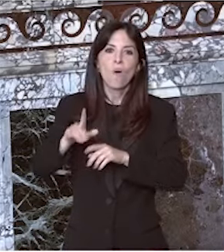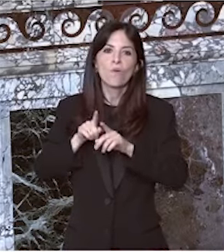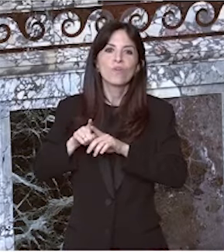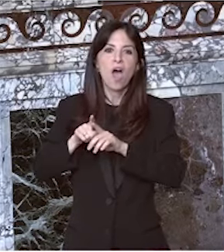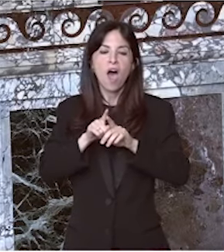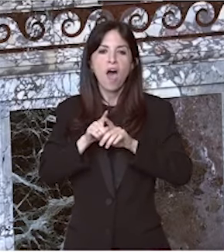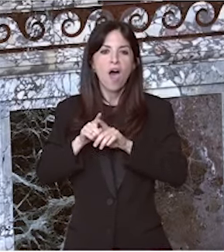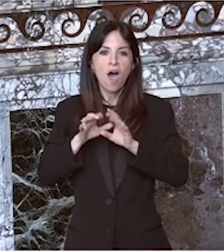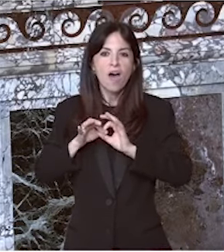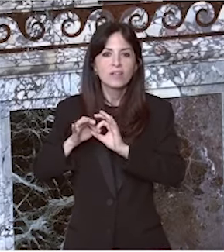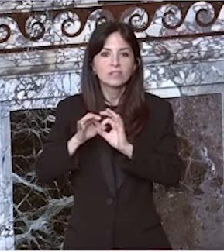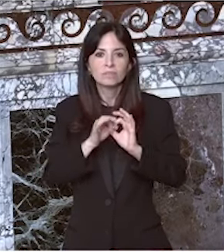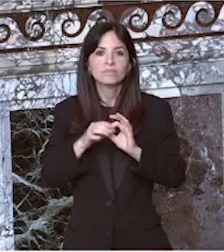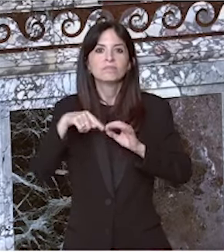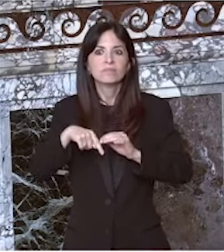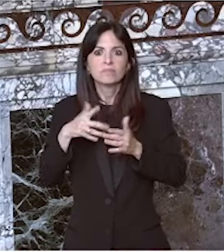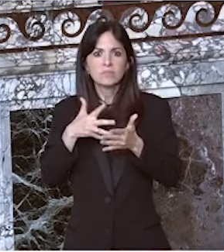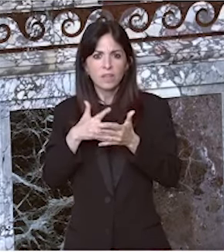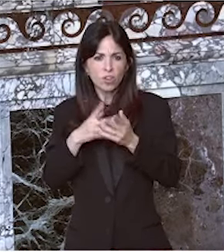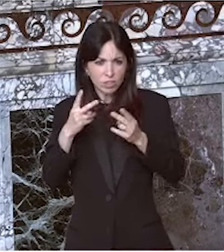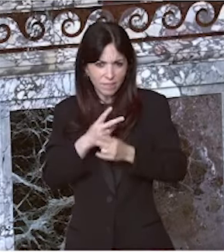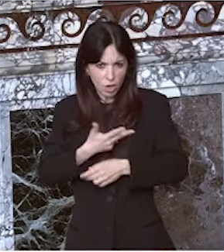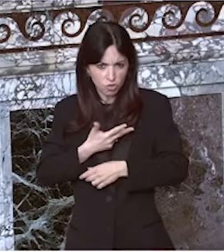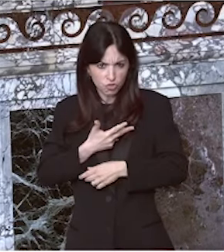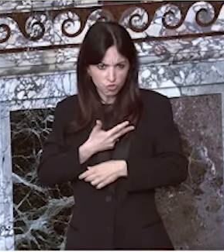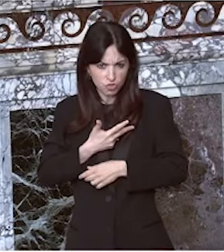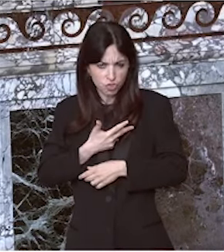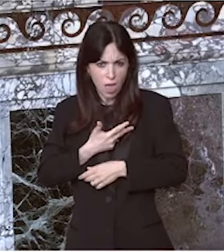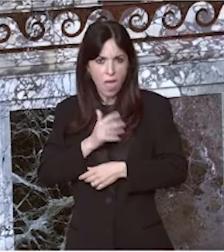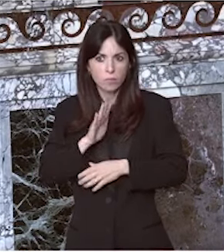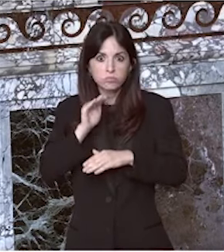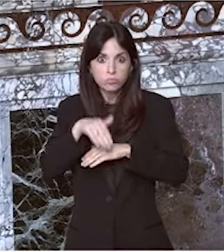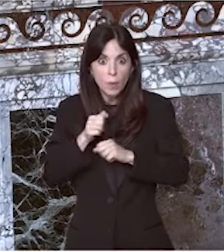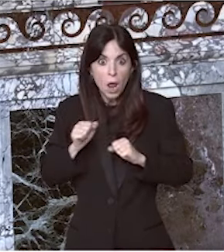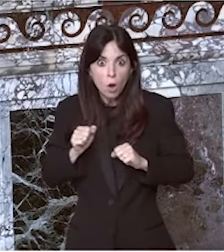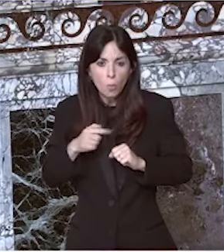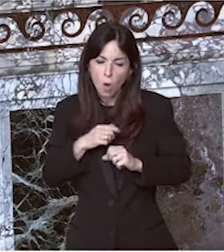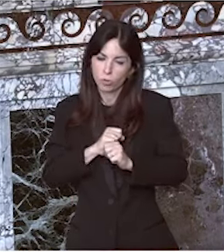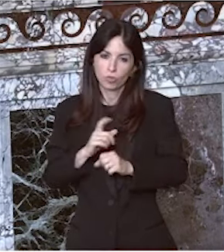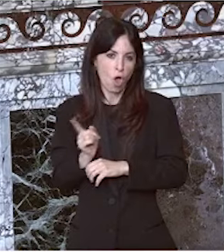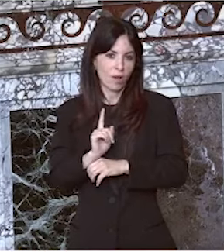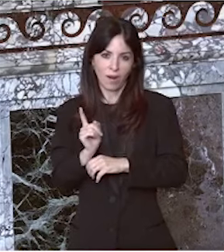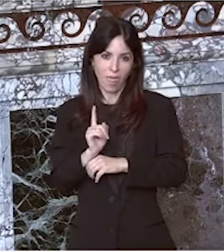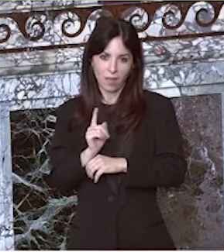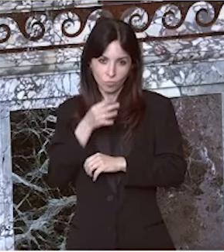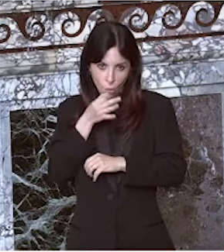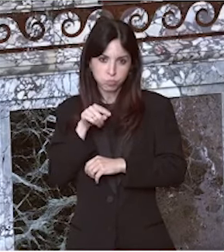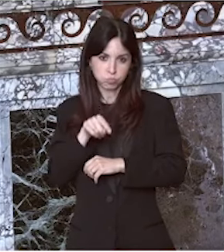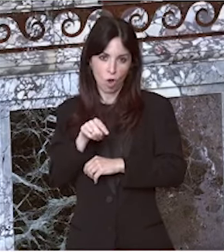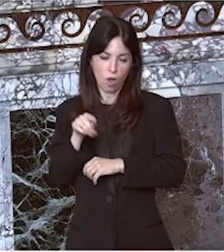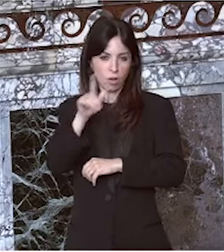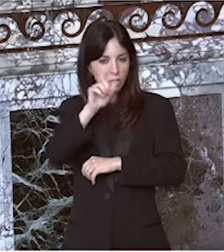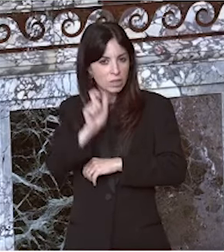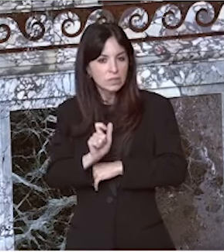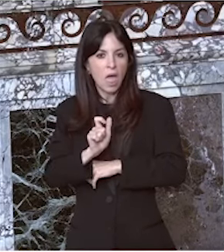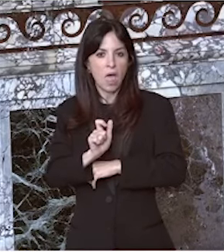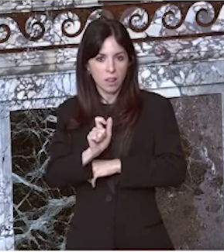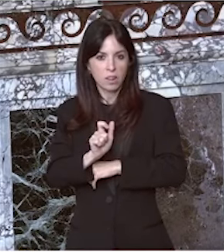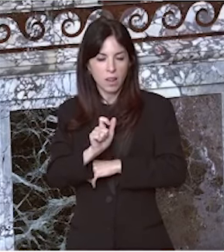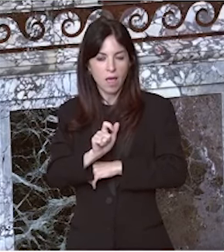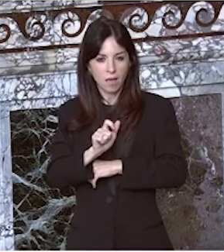oggi superare difficoltà che sono sotto gli occhi di tutti, su cui tutti concordiamo. L'Italia ha concorso a